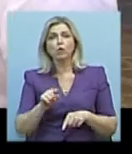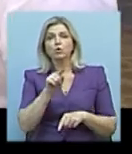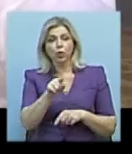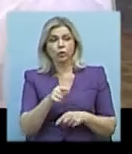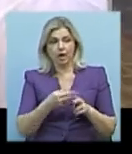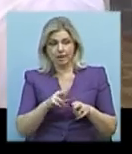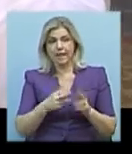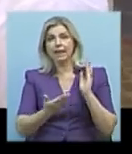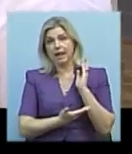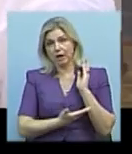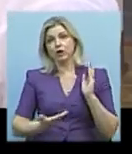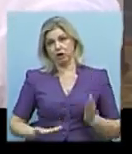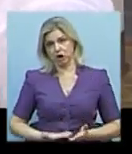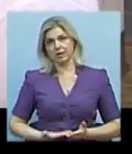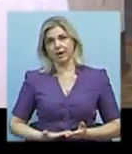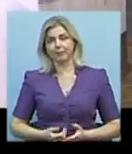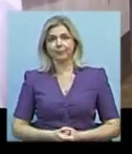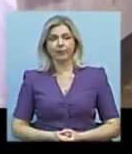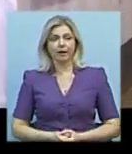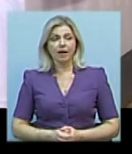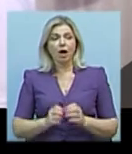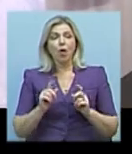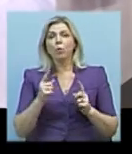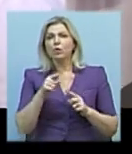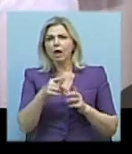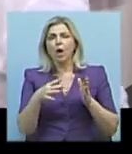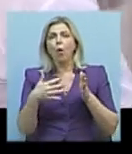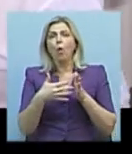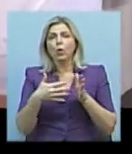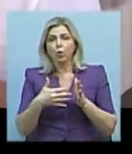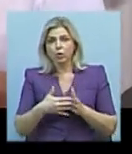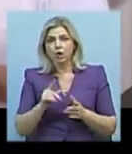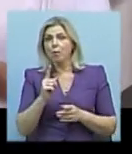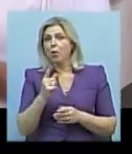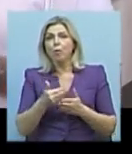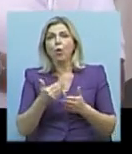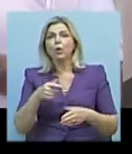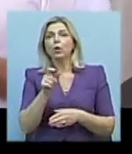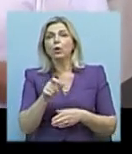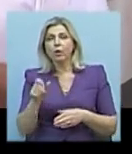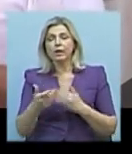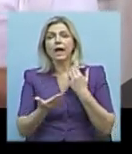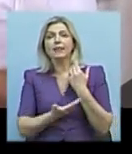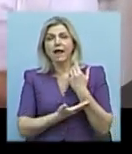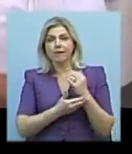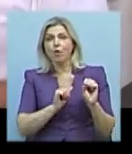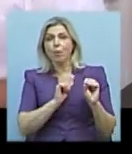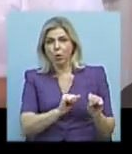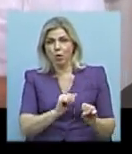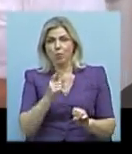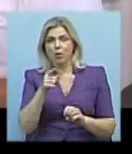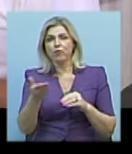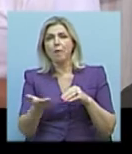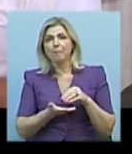дерево життя. Це? Дерево життя. От бачите, кажуть, воно таке колюче. А воно від людей. Дерево обороняється, бо його пилять,